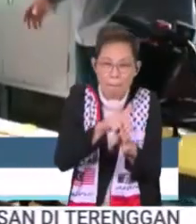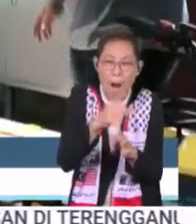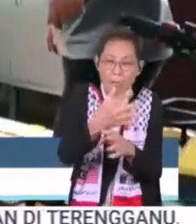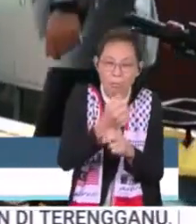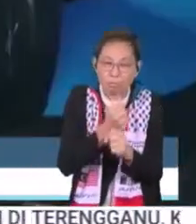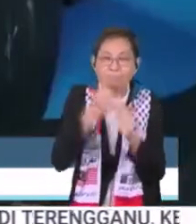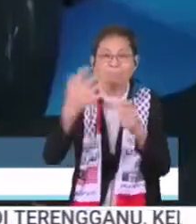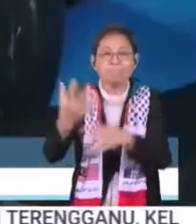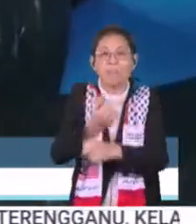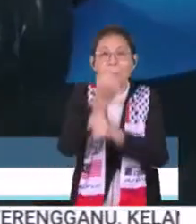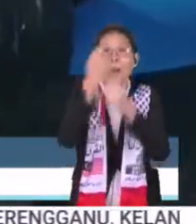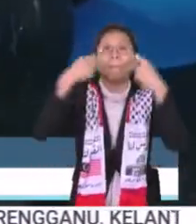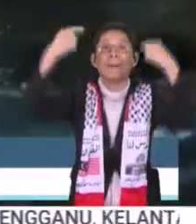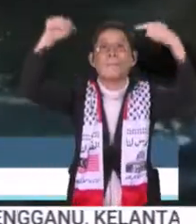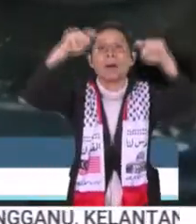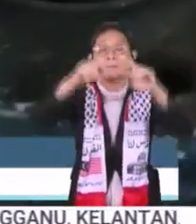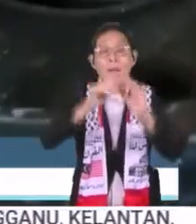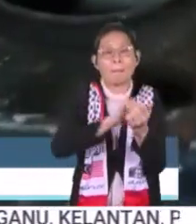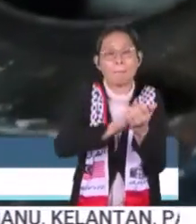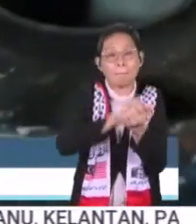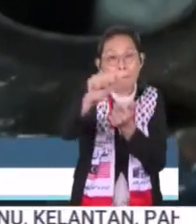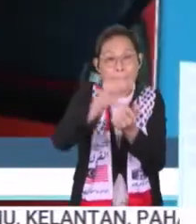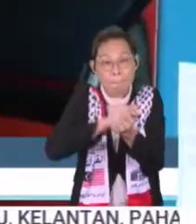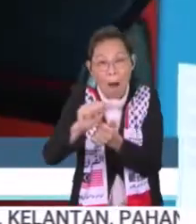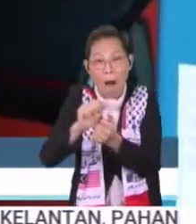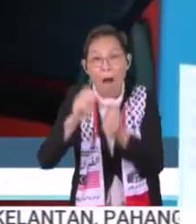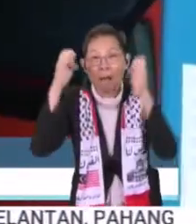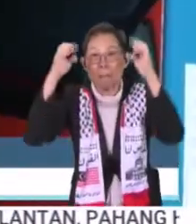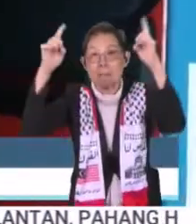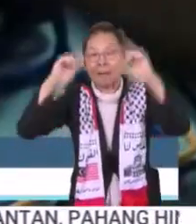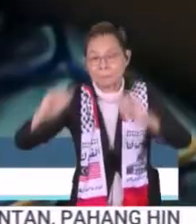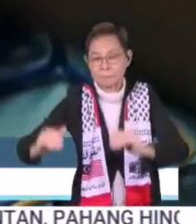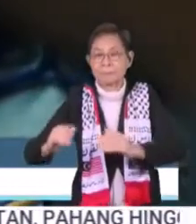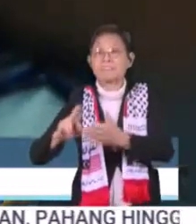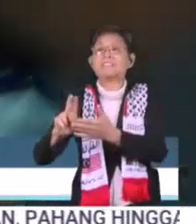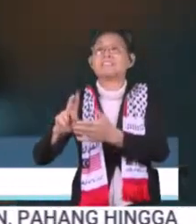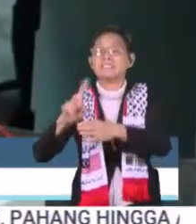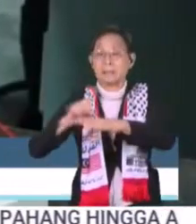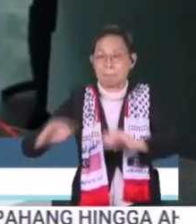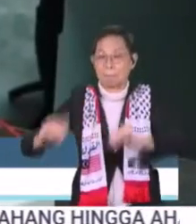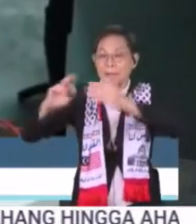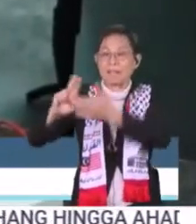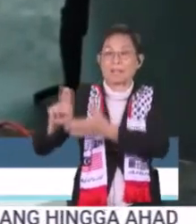meraih pencapaian dan kelayakan akademik di peringkat yang lebih tinggi.